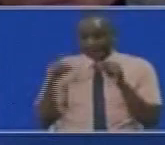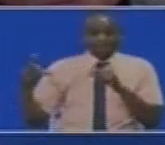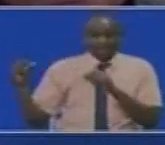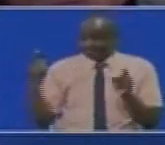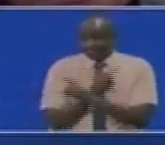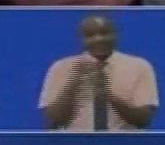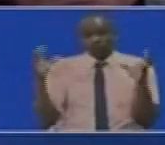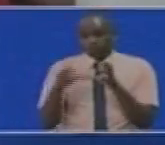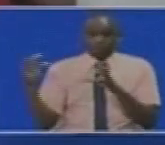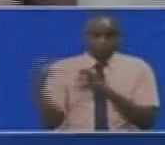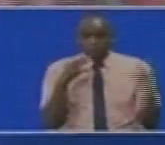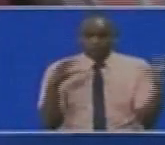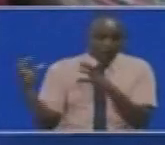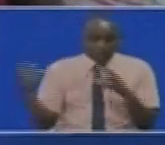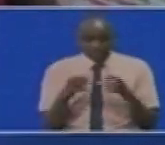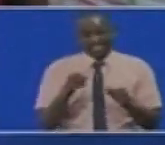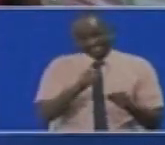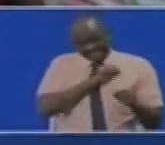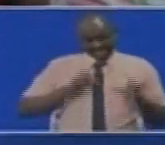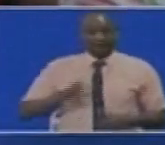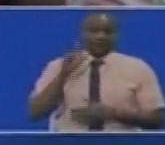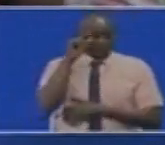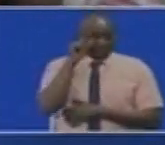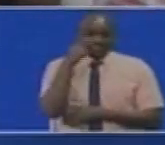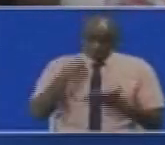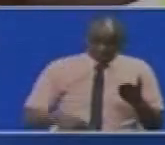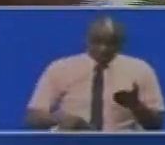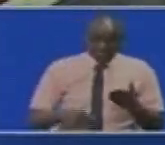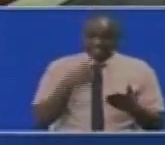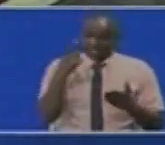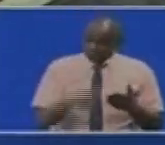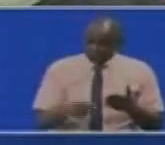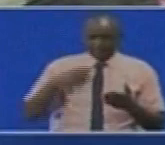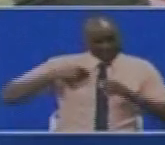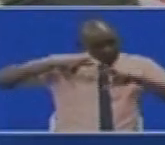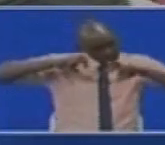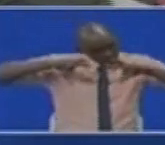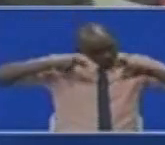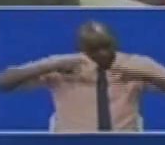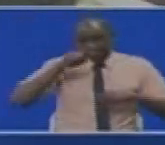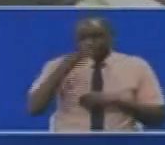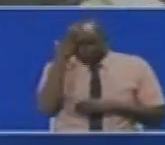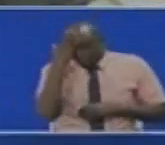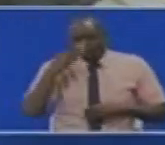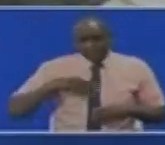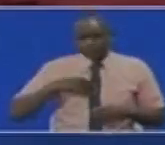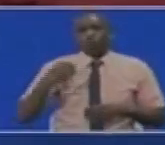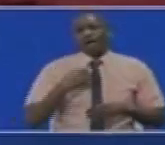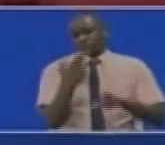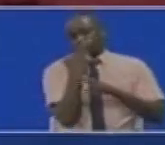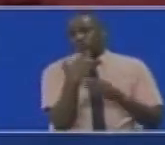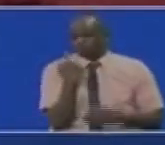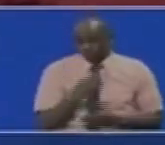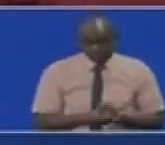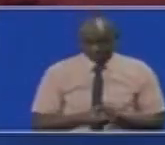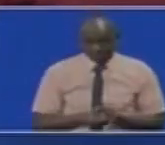pande zinazohusika, ila seneta wa Mombasa Hassan Omar anataka ukaguzi wa kina ufanywe kwa wanaomiliki silaha. For